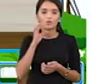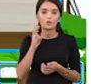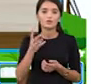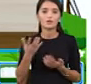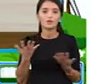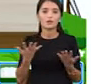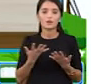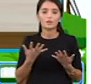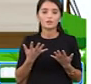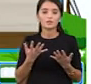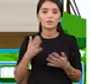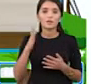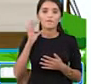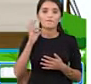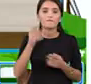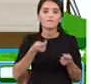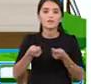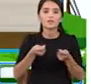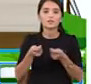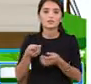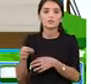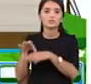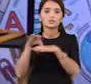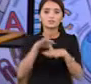Xon qayerga vazirlarni chaqiradi?